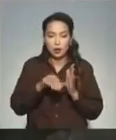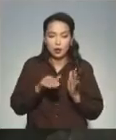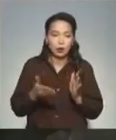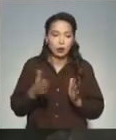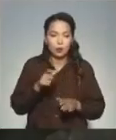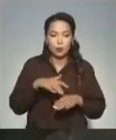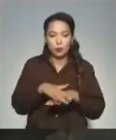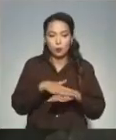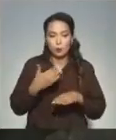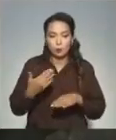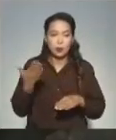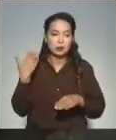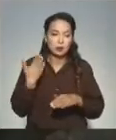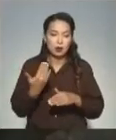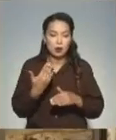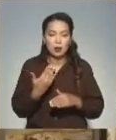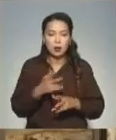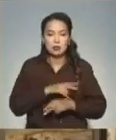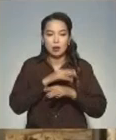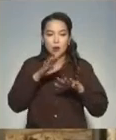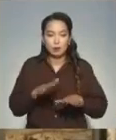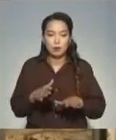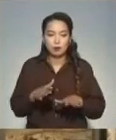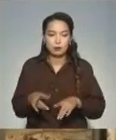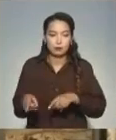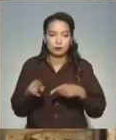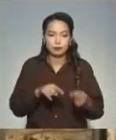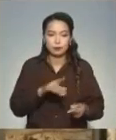халықтың дені бұрынғы саяжай аумағына жайғасқан. Осы уақытқа дейін